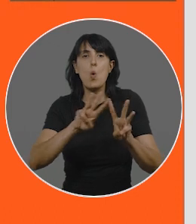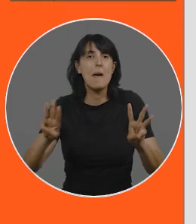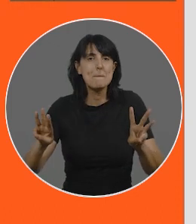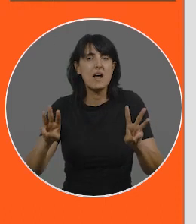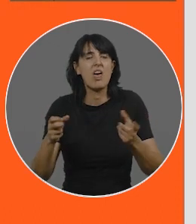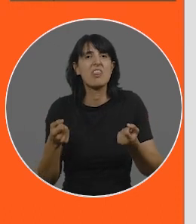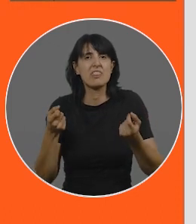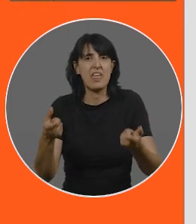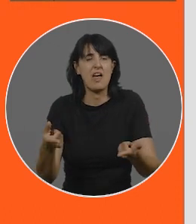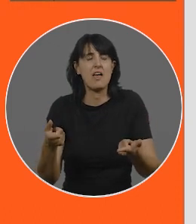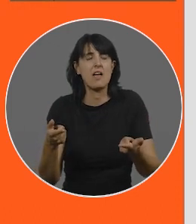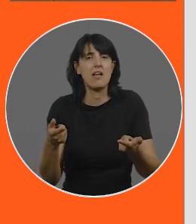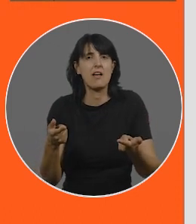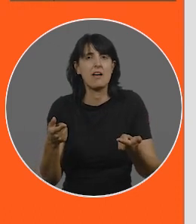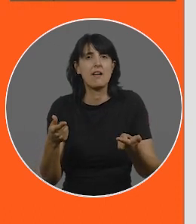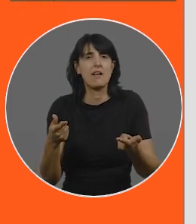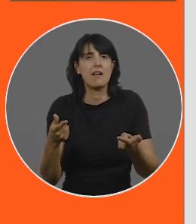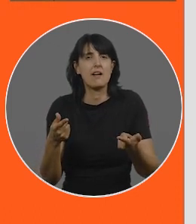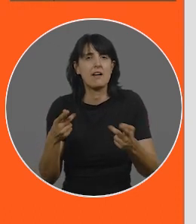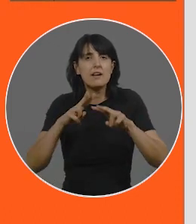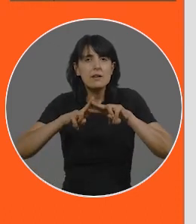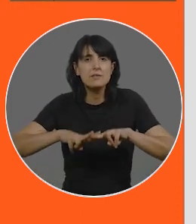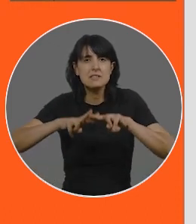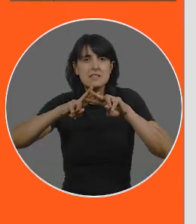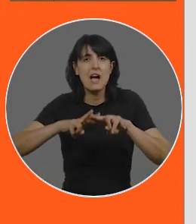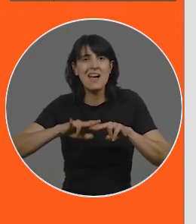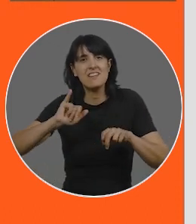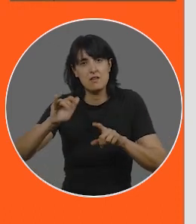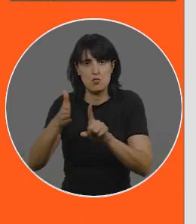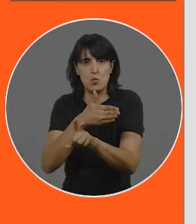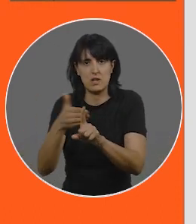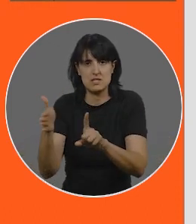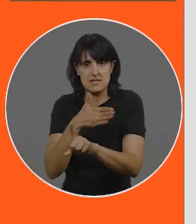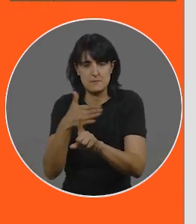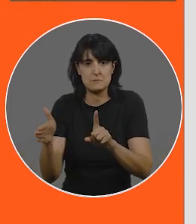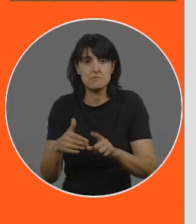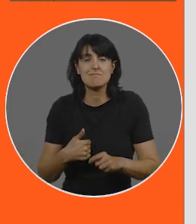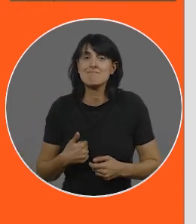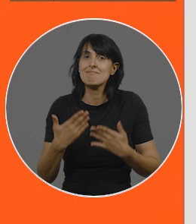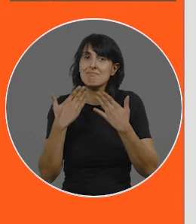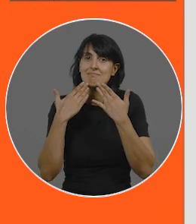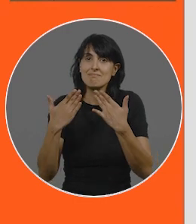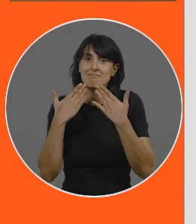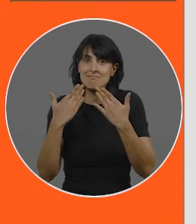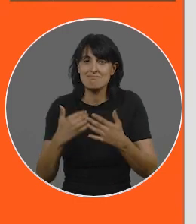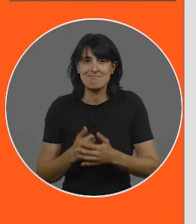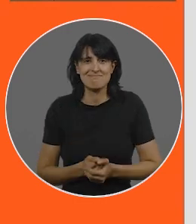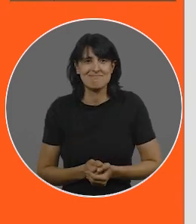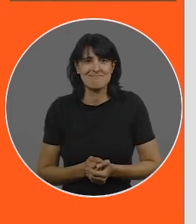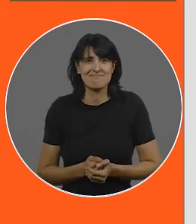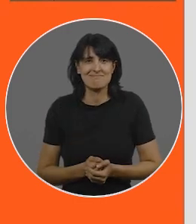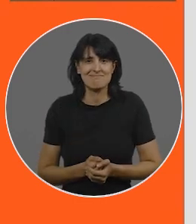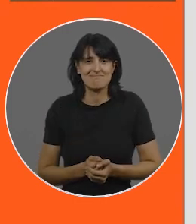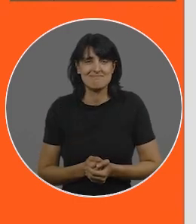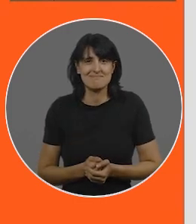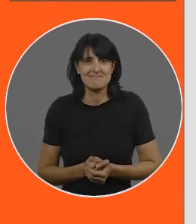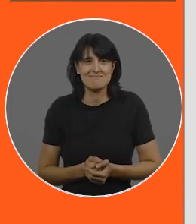això, web, que us permet revisar PDFs i modificar-los. I res, moltes gràcies.